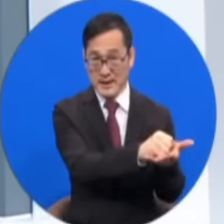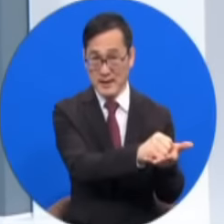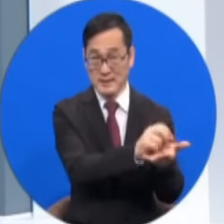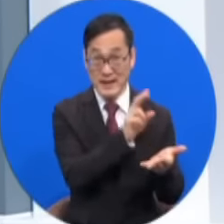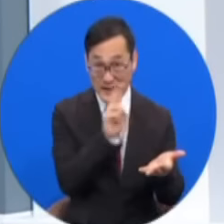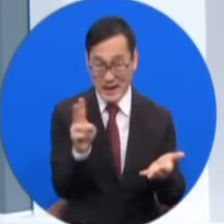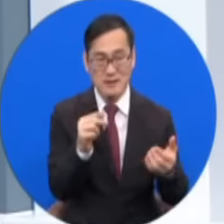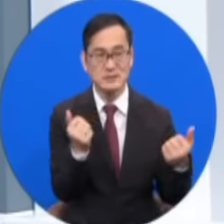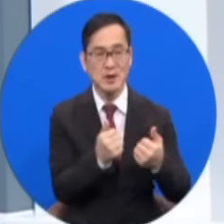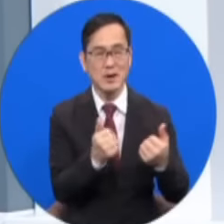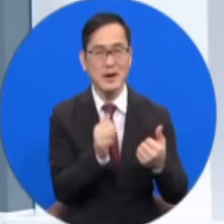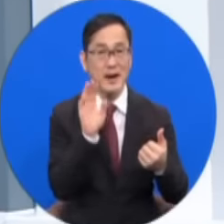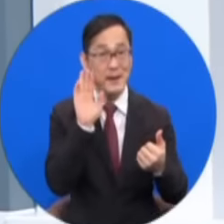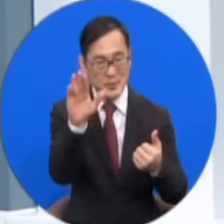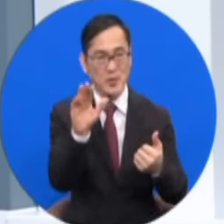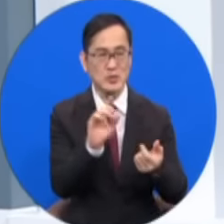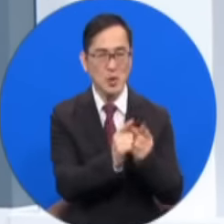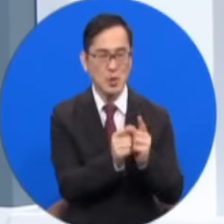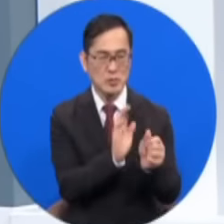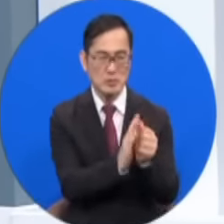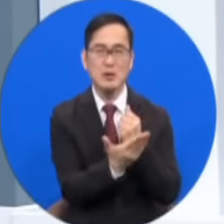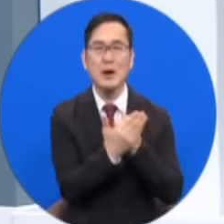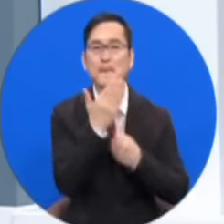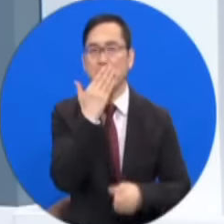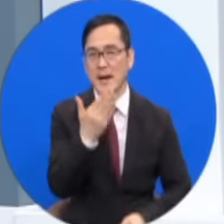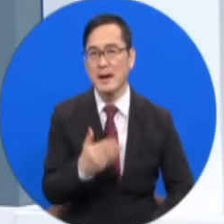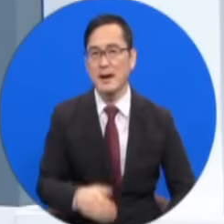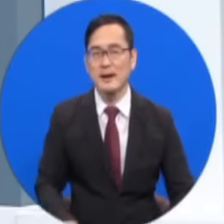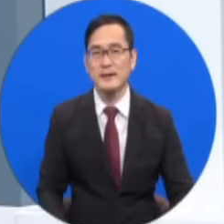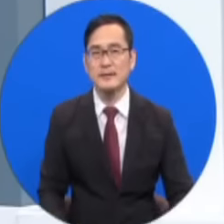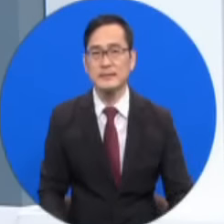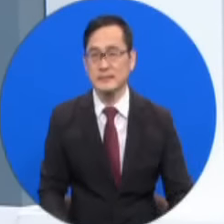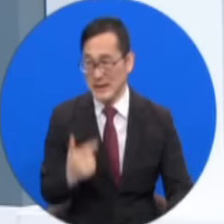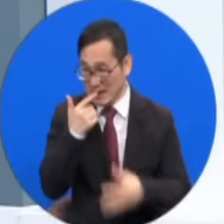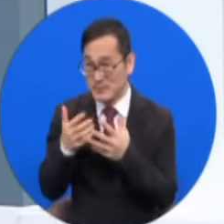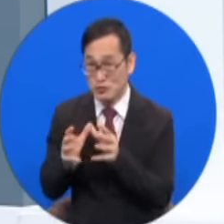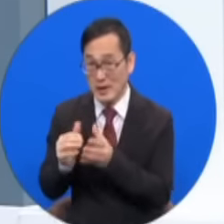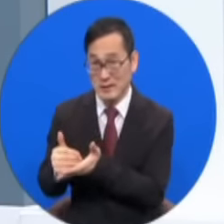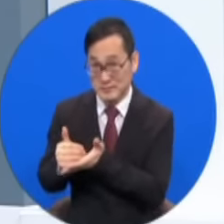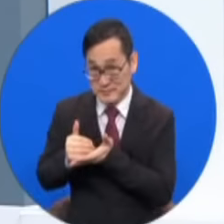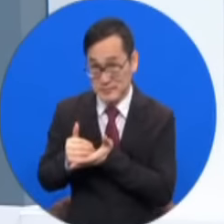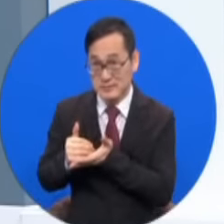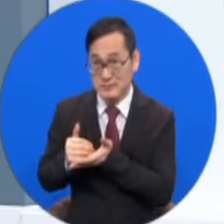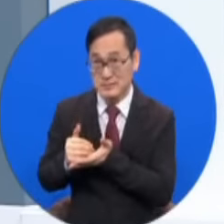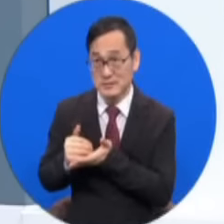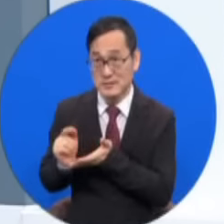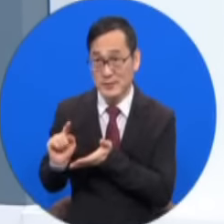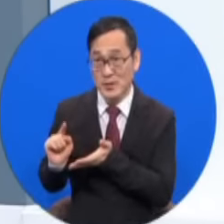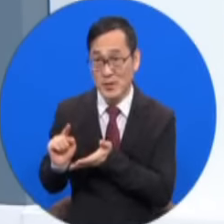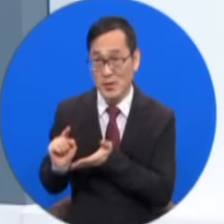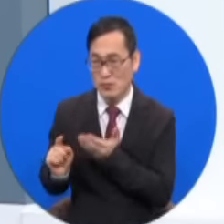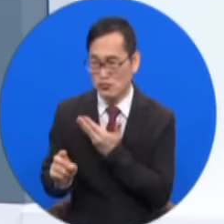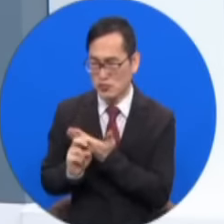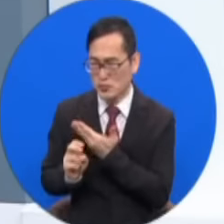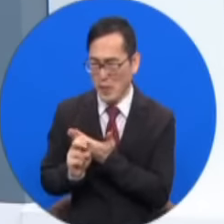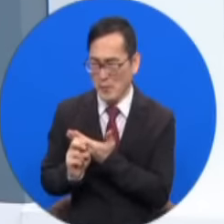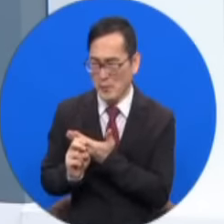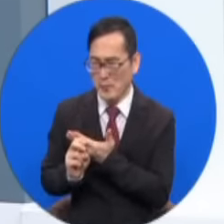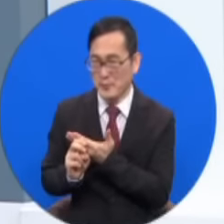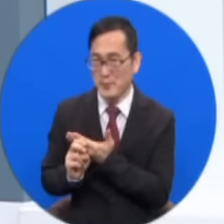돼서 그 지금 뭐 민주당이 요구하는 상당히이 뭐 위적 소